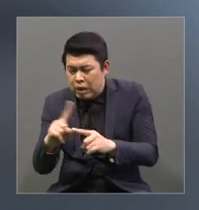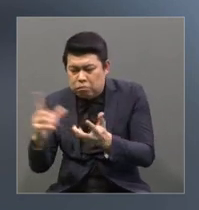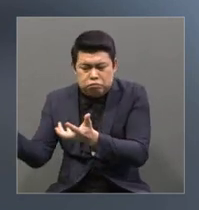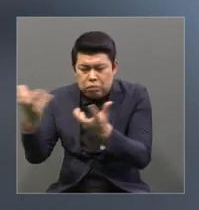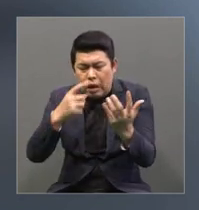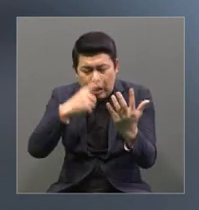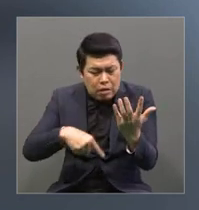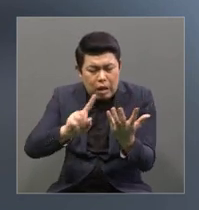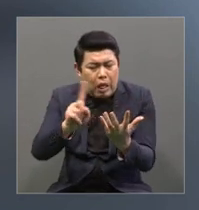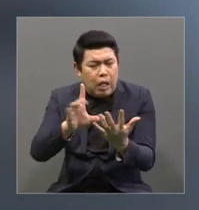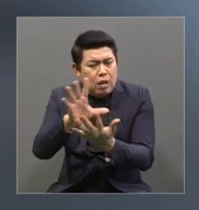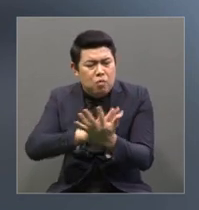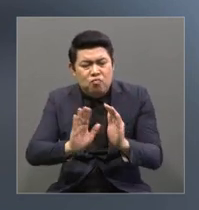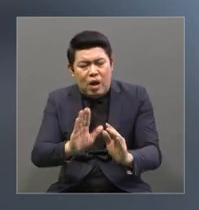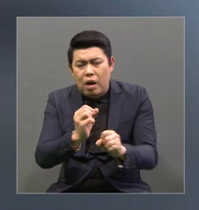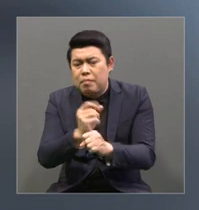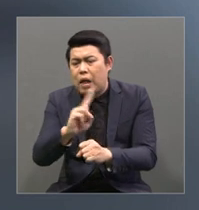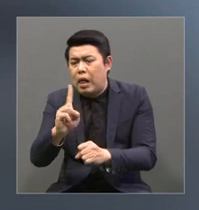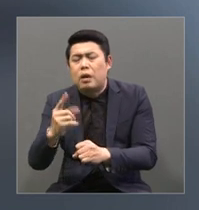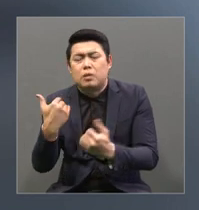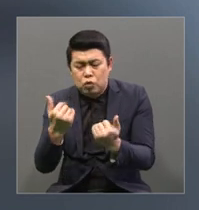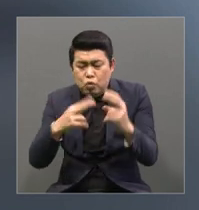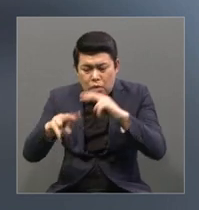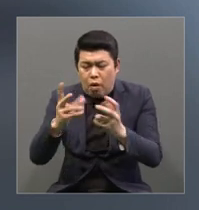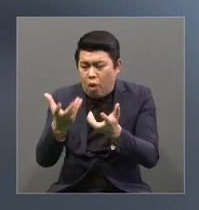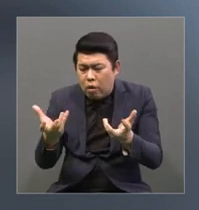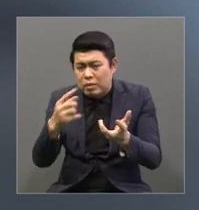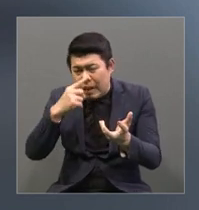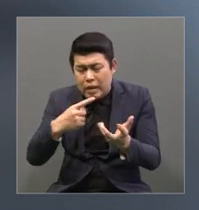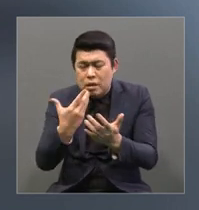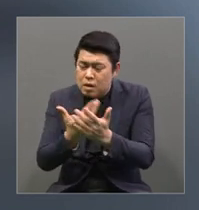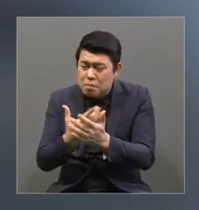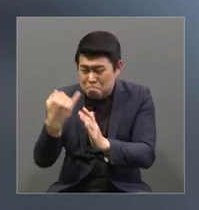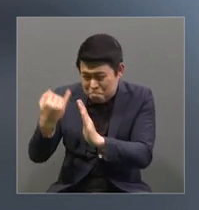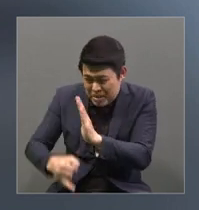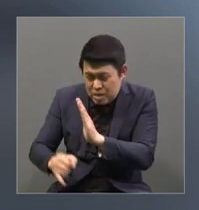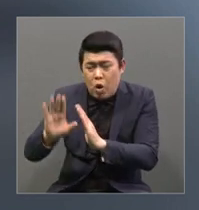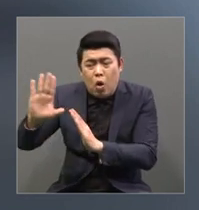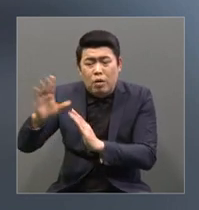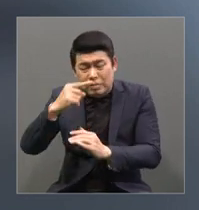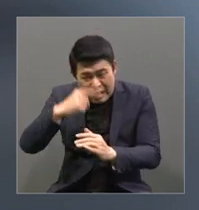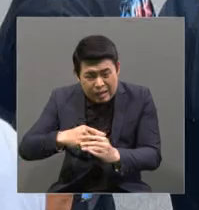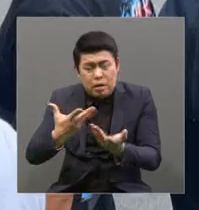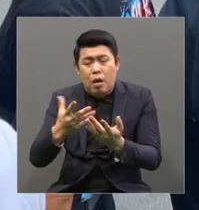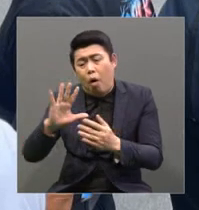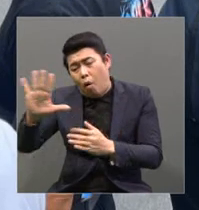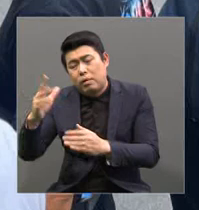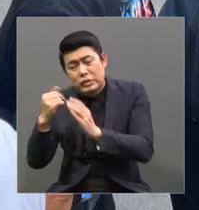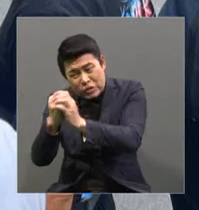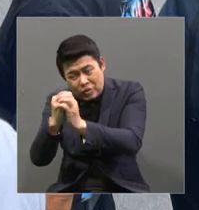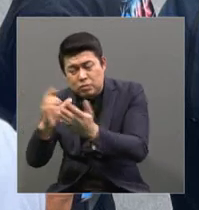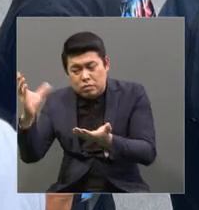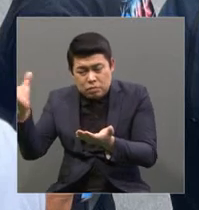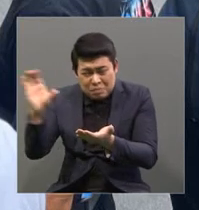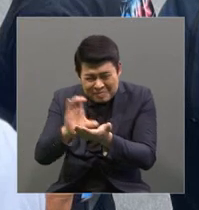ประเทศไทยเราหรือไม่แล้วก็จะต้องตรวจสอบเพิ่มเติมว่าทรัพย์สินเหล่านั้นได้มาจากการกระทำความผิดในประเทศไทยด้วยหรือว่านำมาจากประเทศ